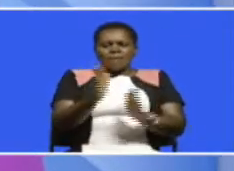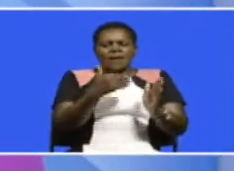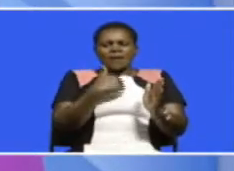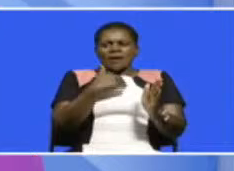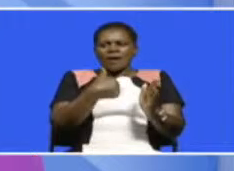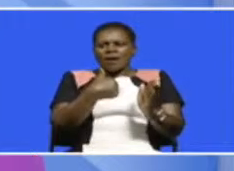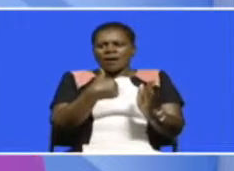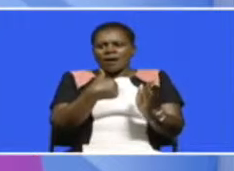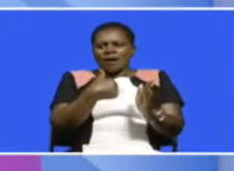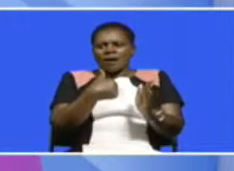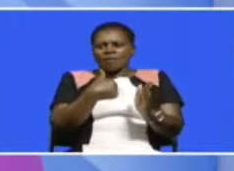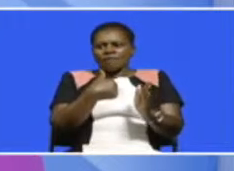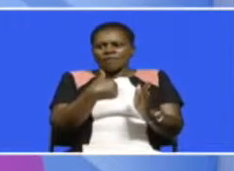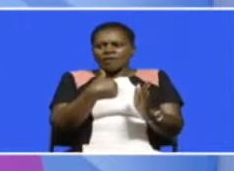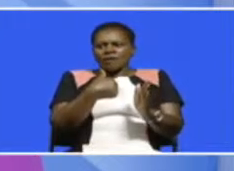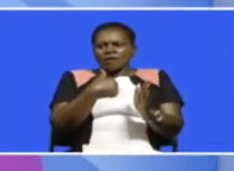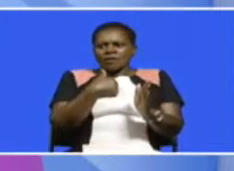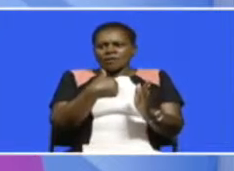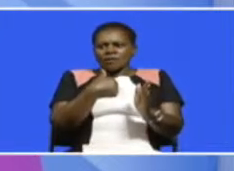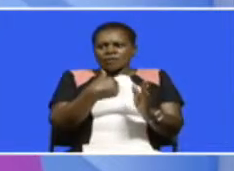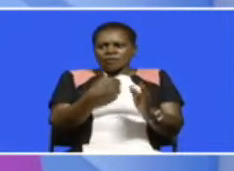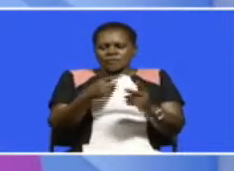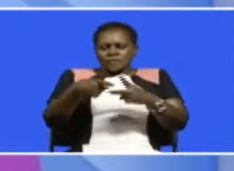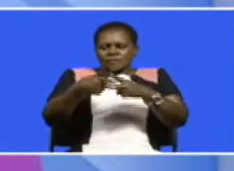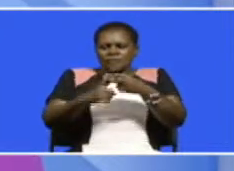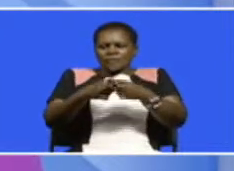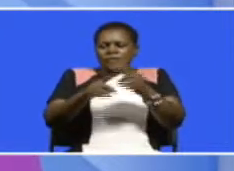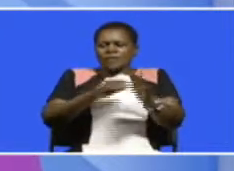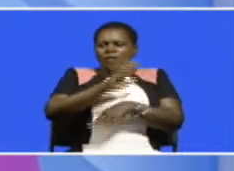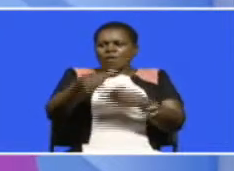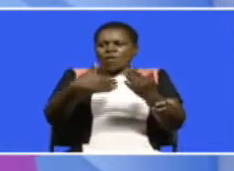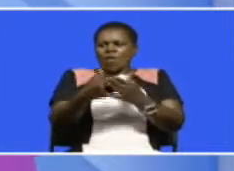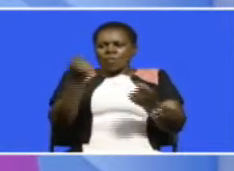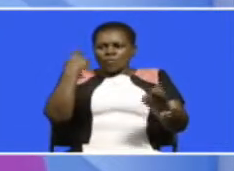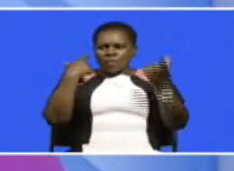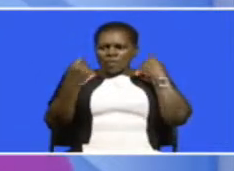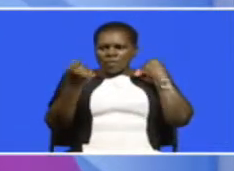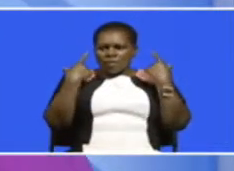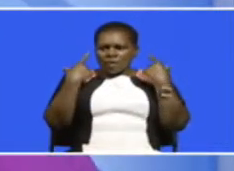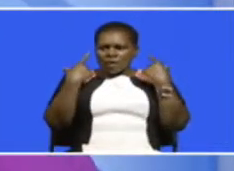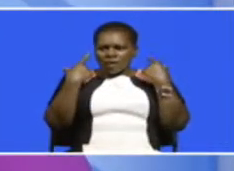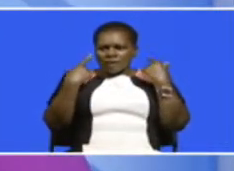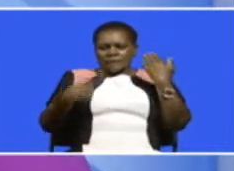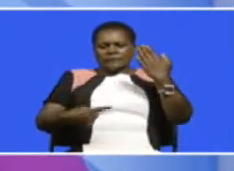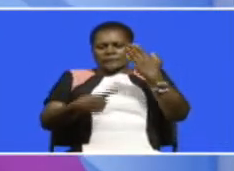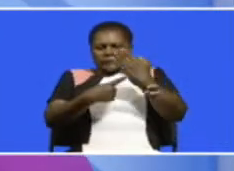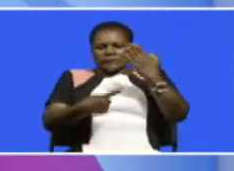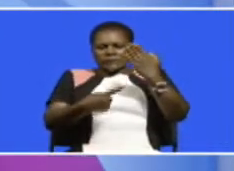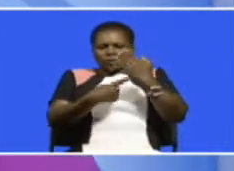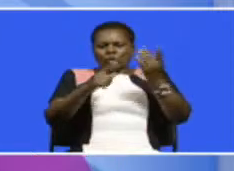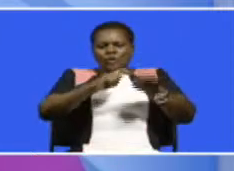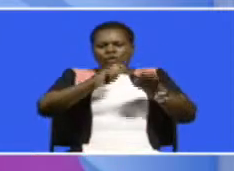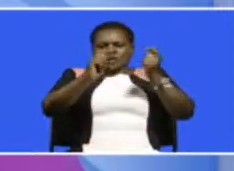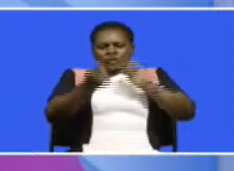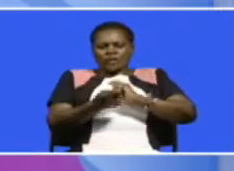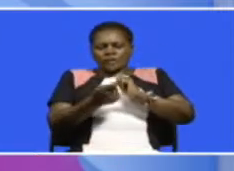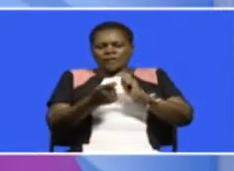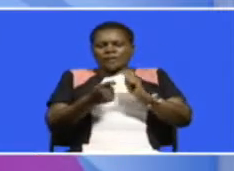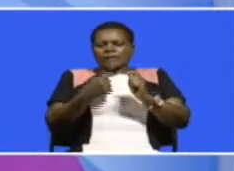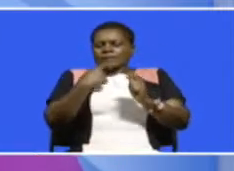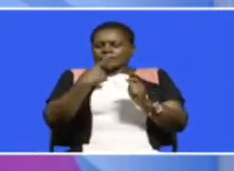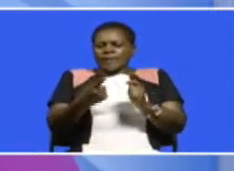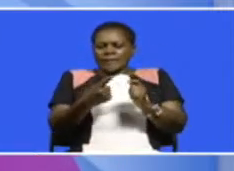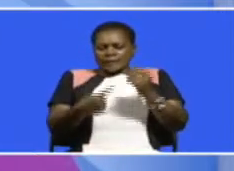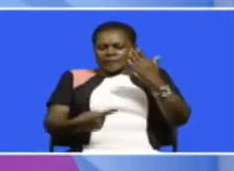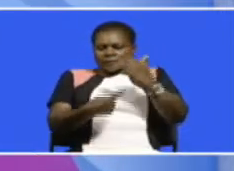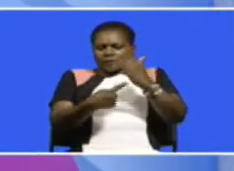ya maelezo yote ya kiwanda hicho na vituo vyake vyote vya chai kuwekwa kwenye mfumo wa dijitali. Viongozi hao wamesema kwamba